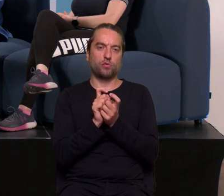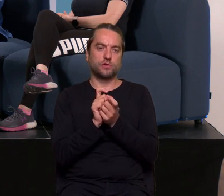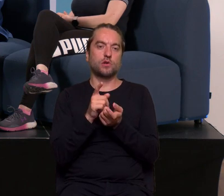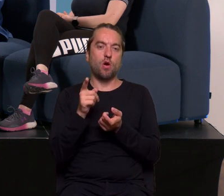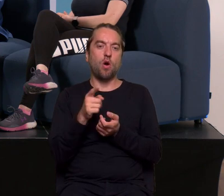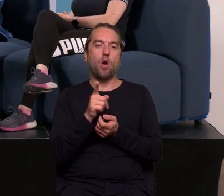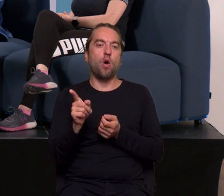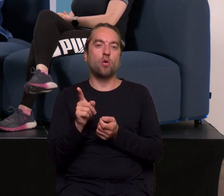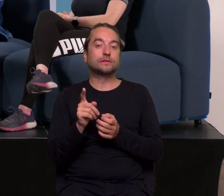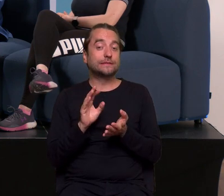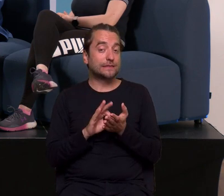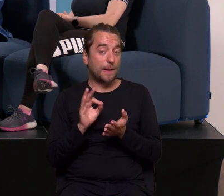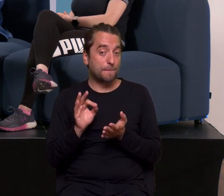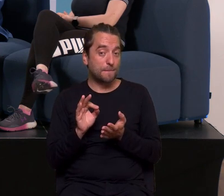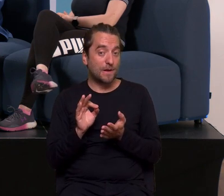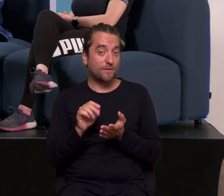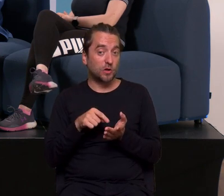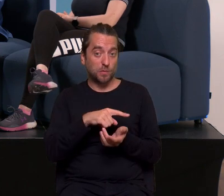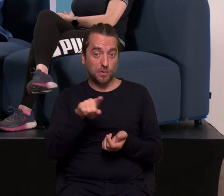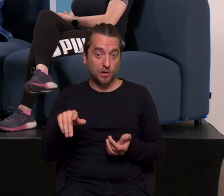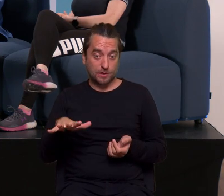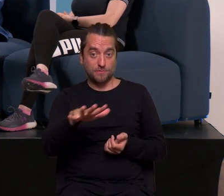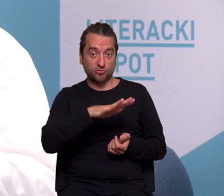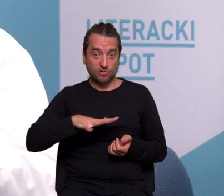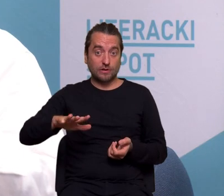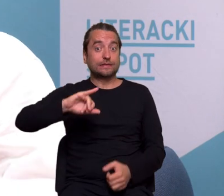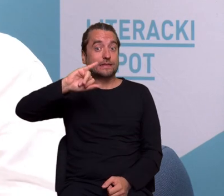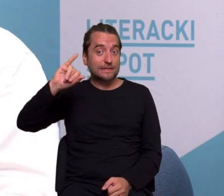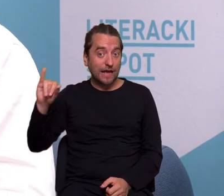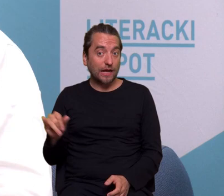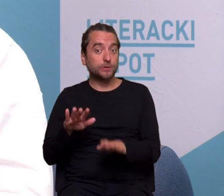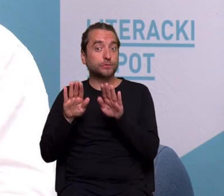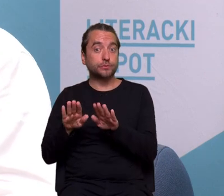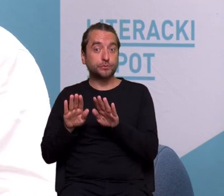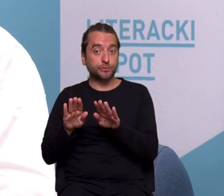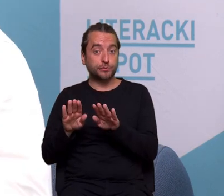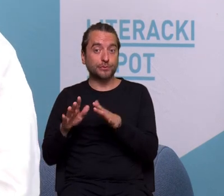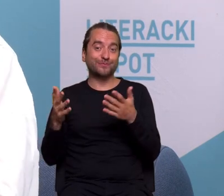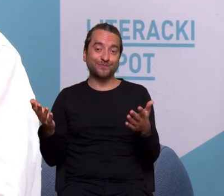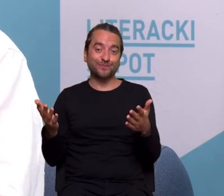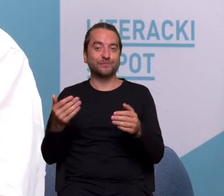nie miało tej pewności, czy my tu będziemy zawsze. Raczej było takie poczucie, że to jest nierozstrzygnięta